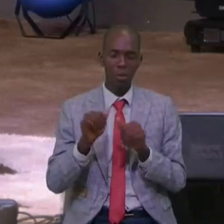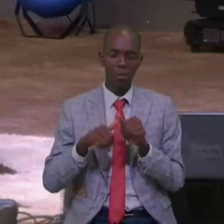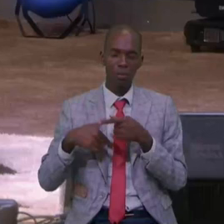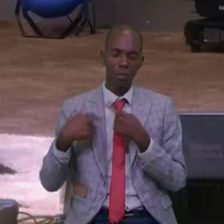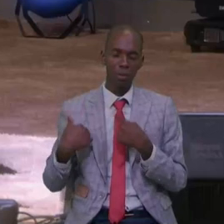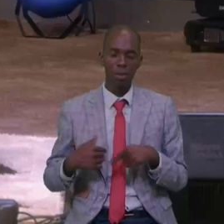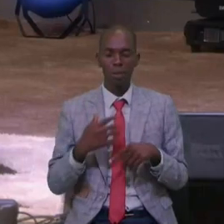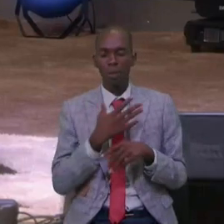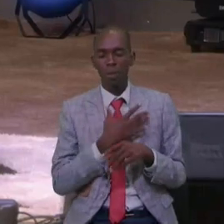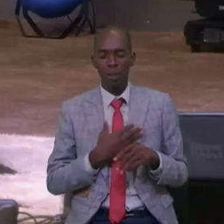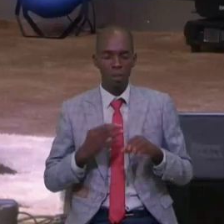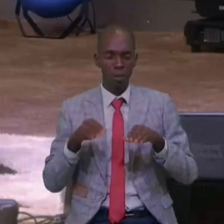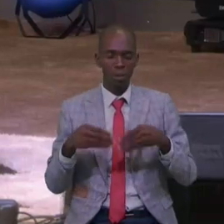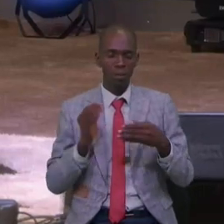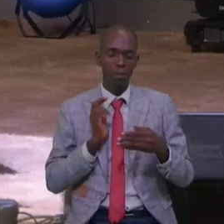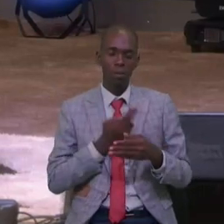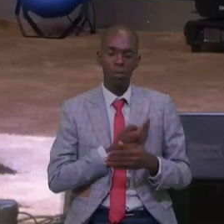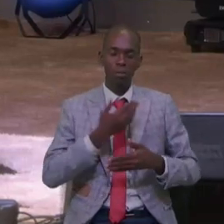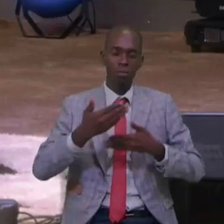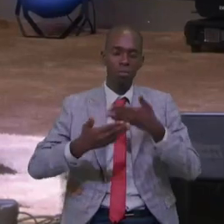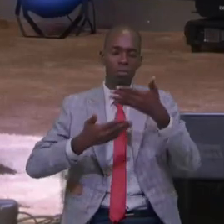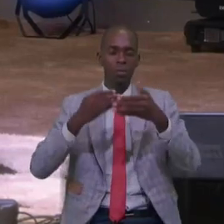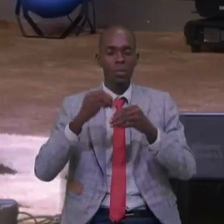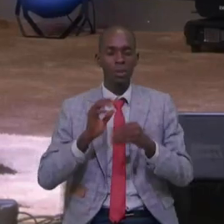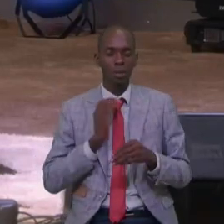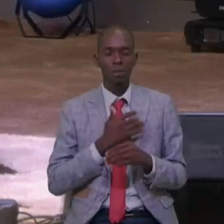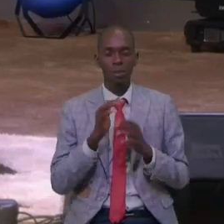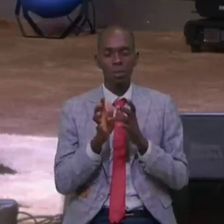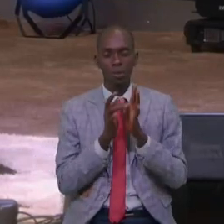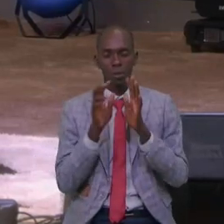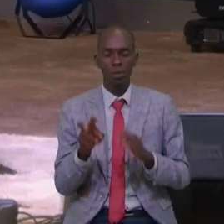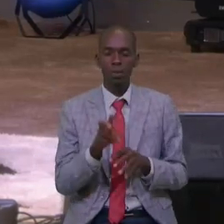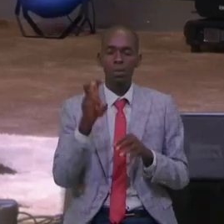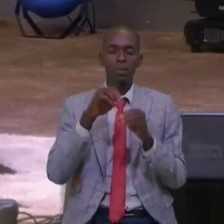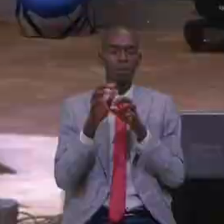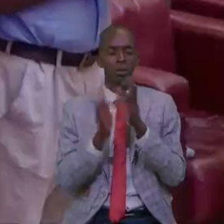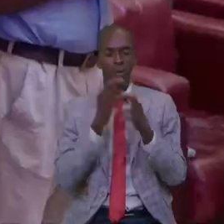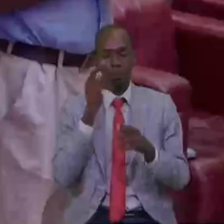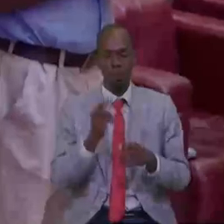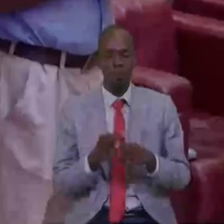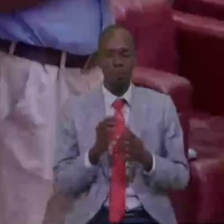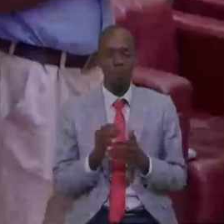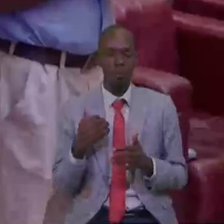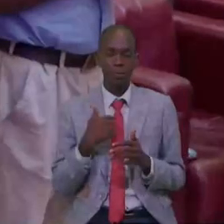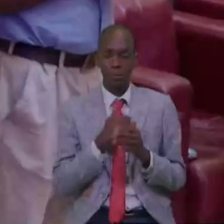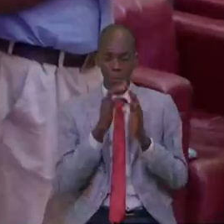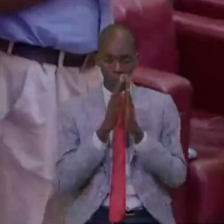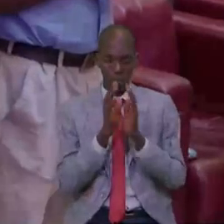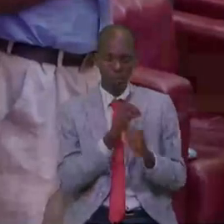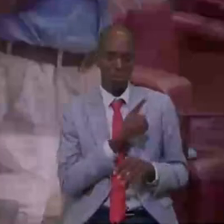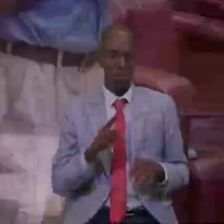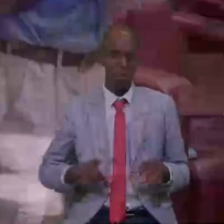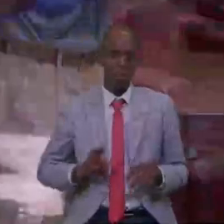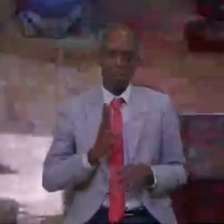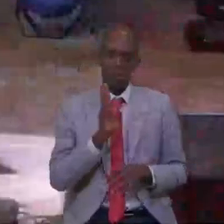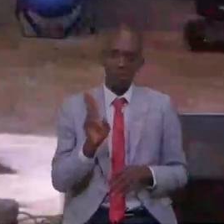pénètre dans tous les cœurs et nous donne le progrès au cours du voyage chrétien au nom de Jésus. Nous prions que tu nous